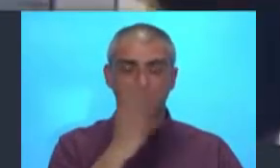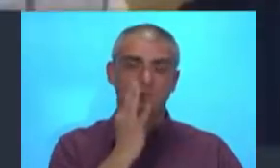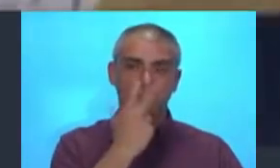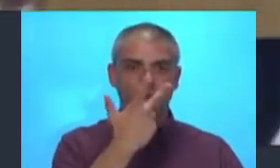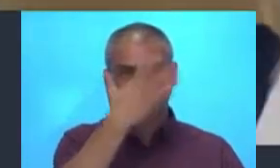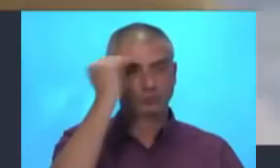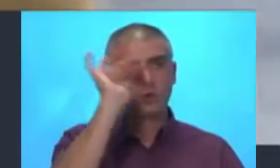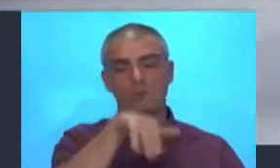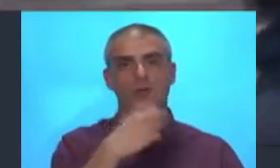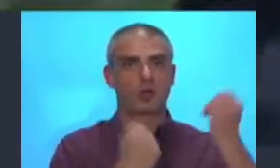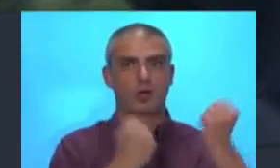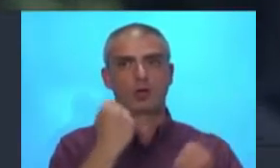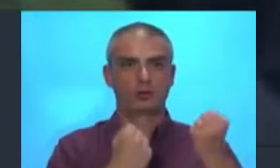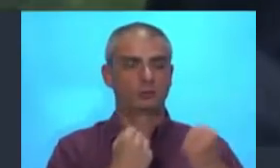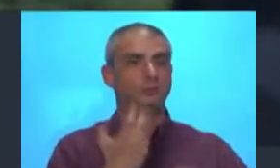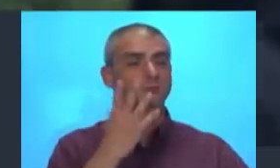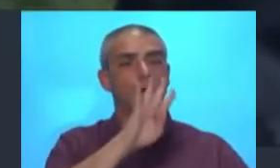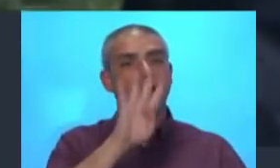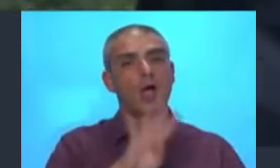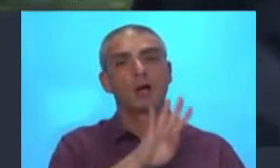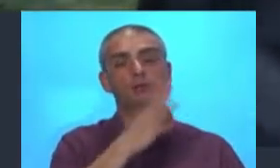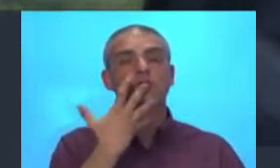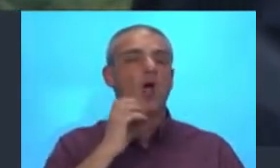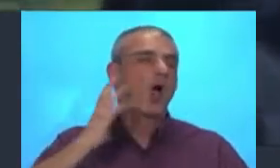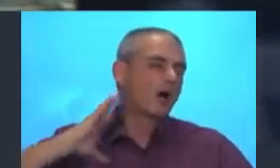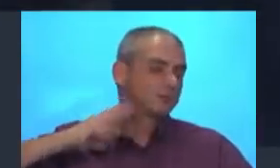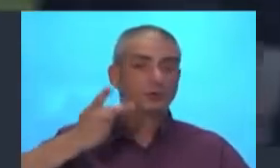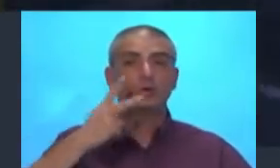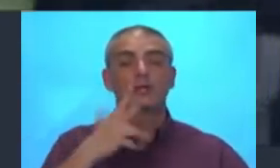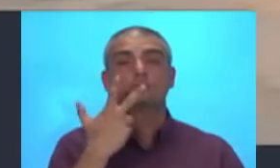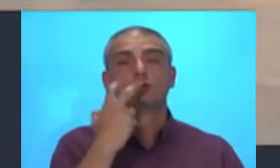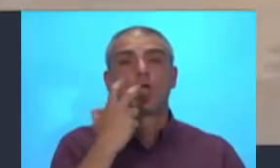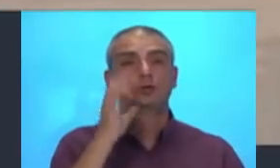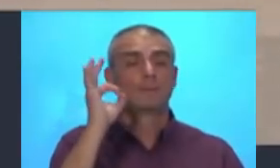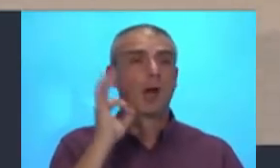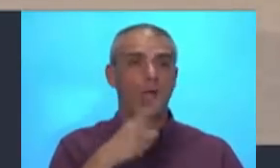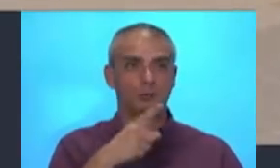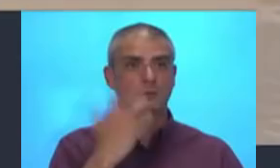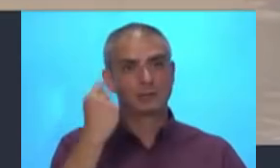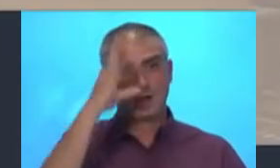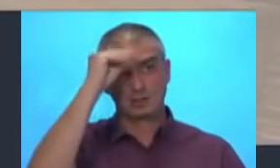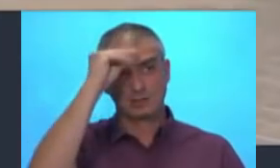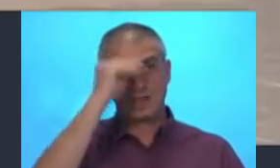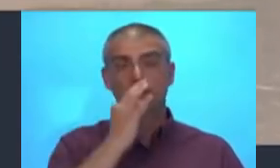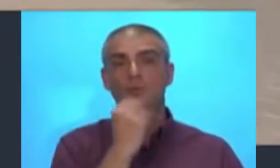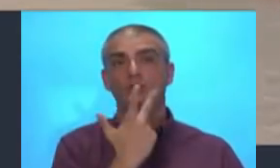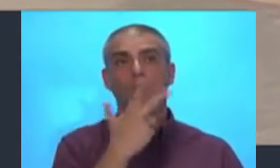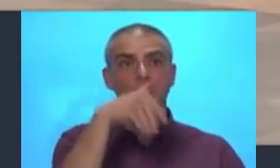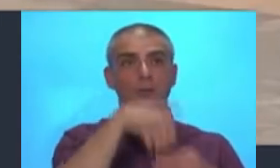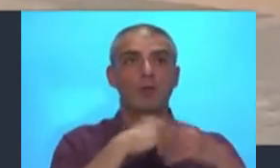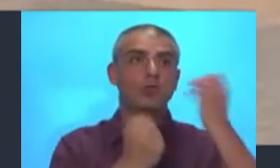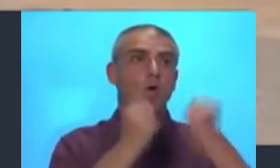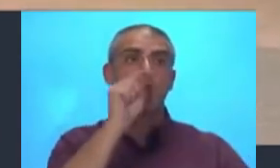באוטו. במשך 4 שעות בחום כבד של יותר מ-30 מעלות, שעה הילד בן 3 בתוך הרכב